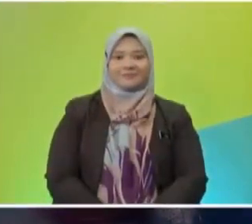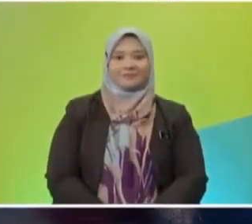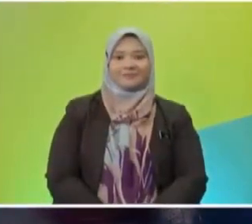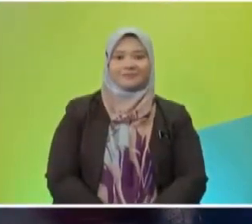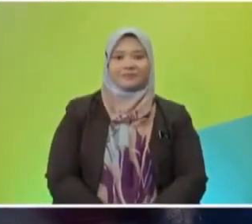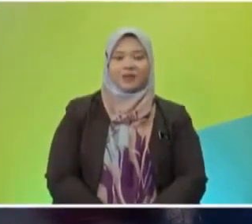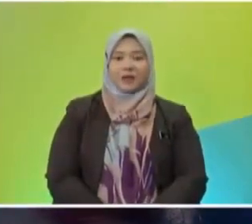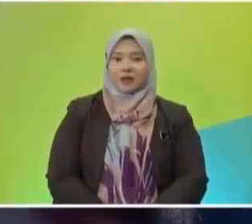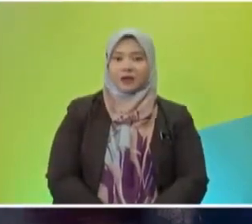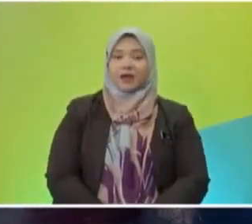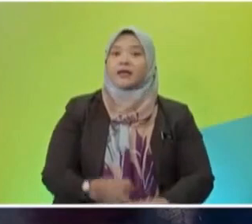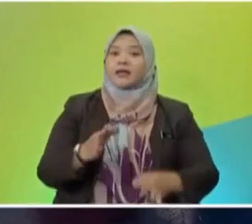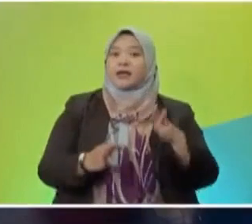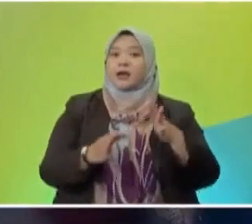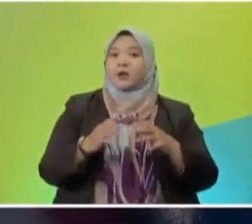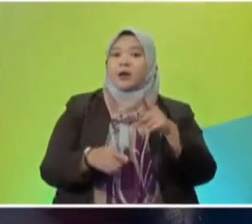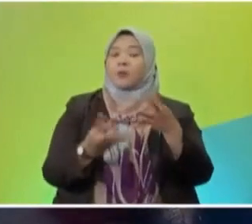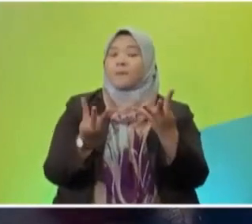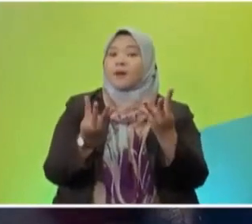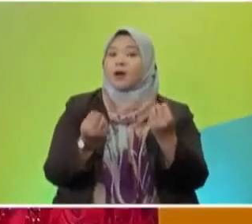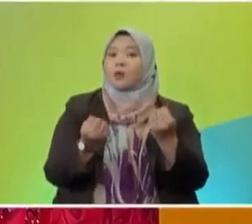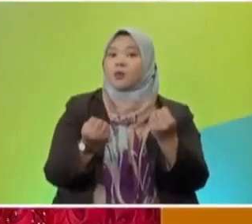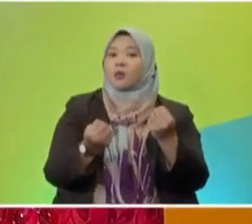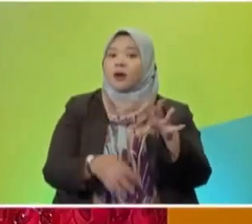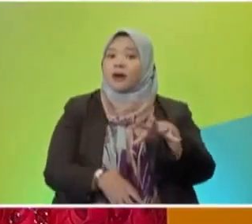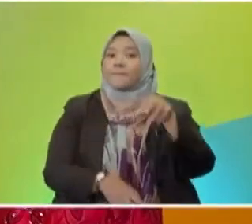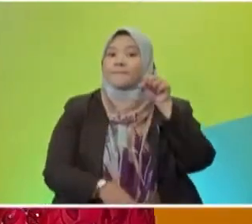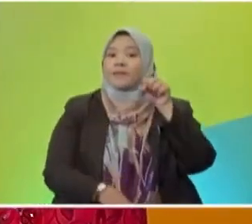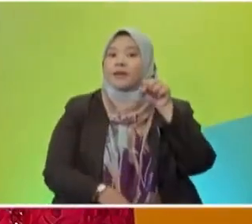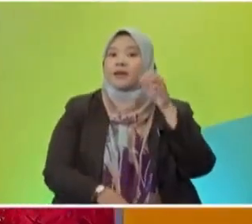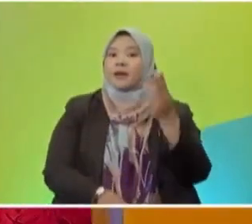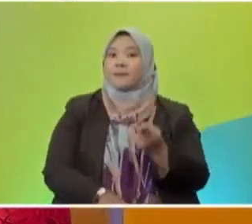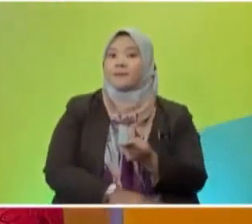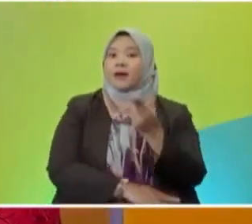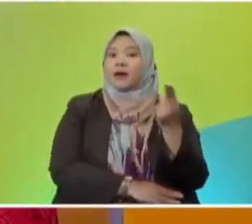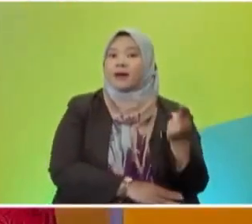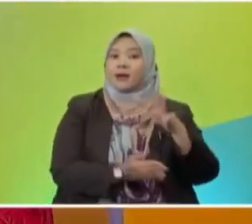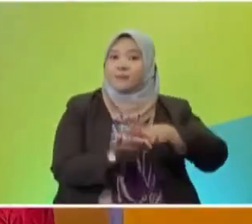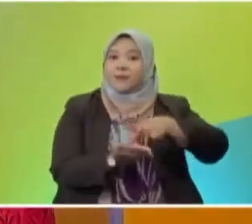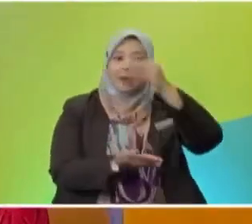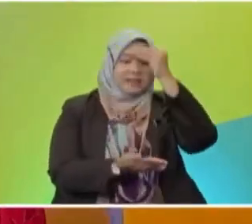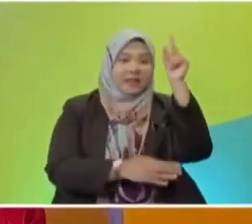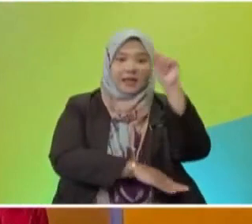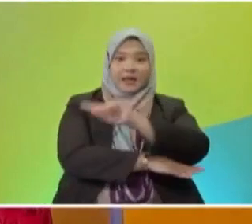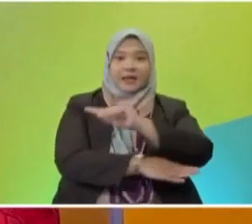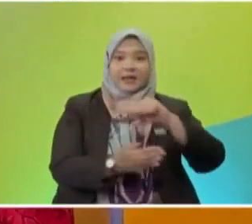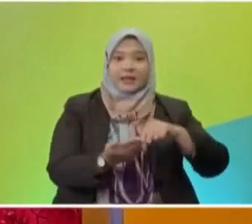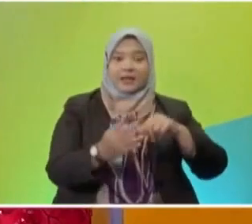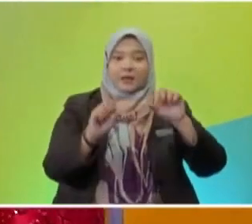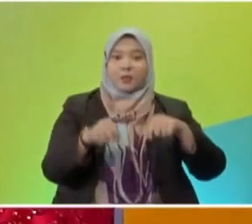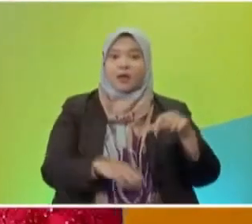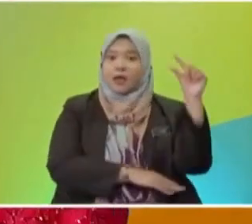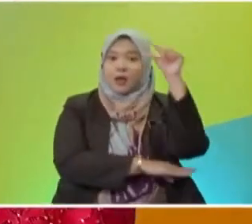sumber pembelajaran hari ini boleh diperoleh daripada sumber portal Sumber Kuda 5 yang tertera